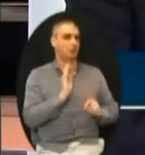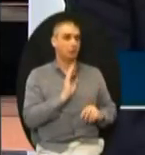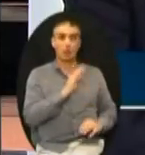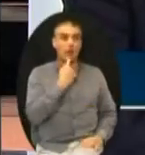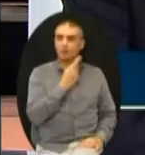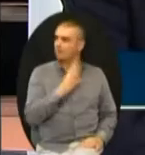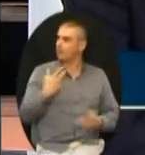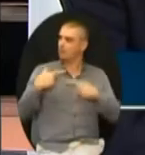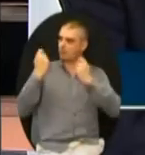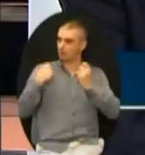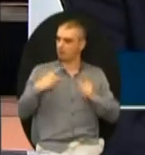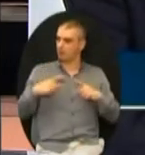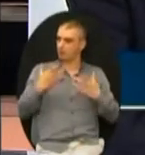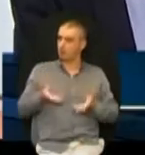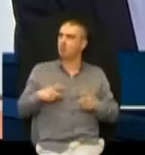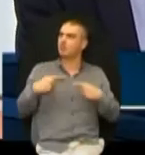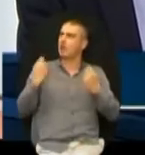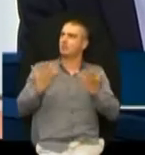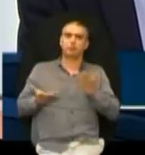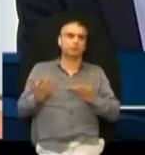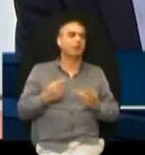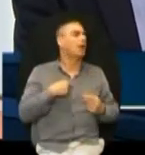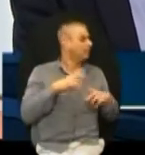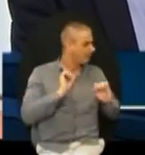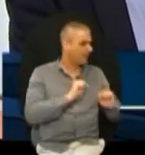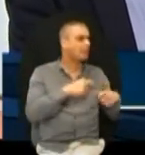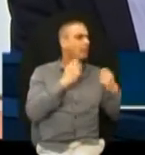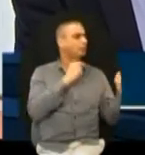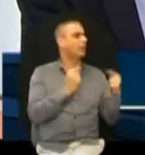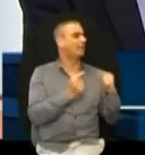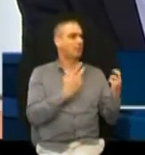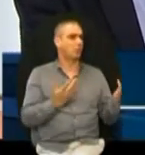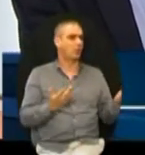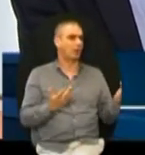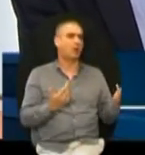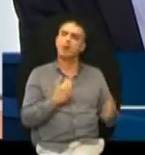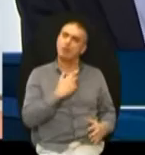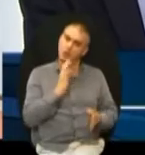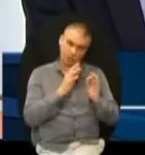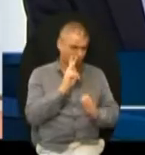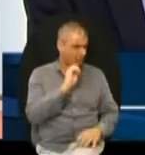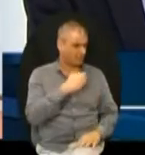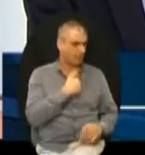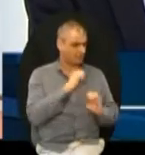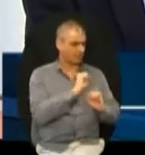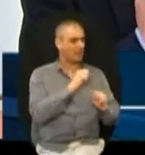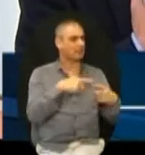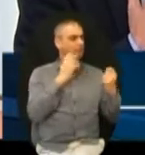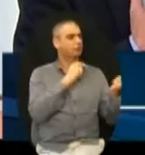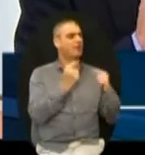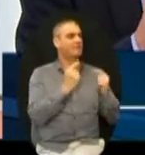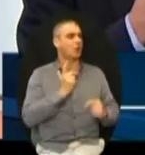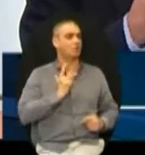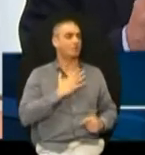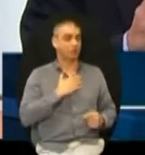חריפה... ומה עם התרבות שאנחנו צריכים לחיות? אני בעד תרבות של ויכוח. אני מאוד, עורך דין כמר, אני מאוד בעד תרבות של ויכוח. באופן